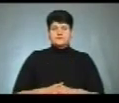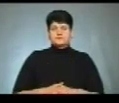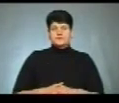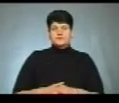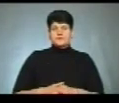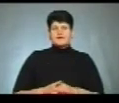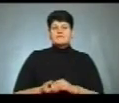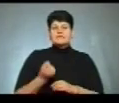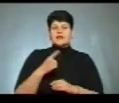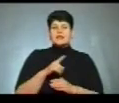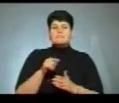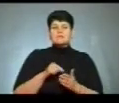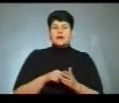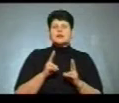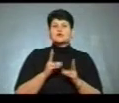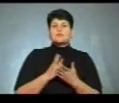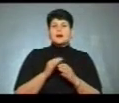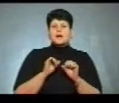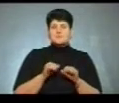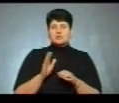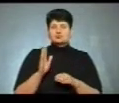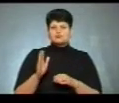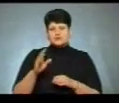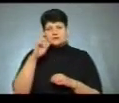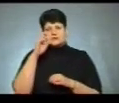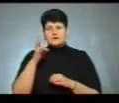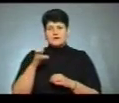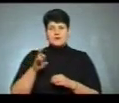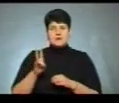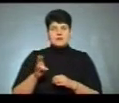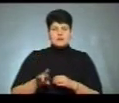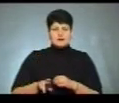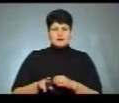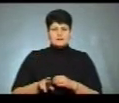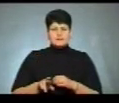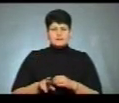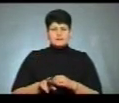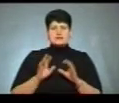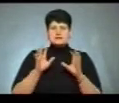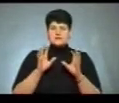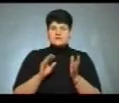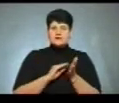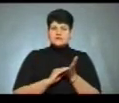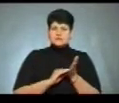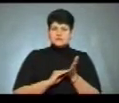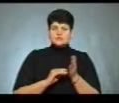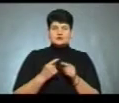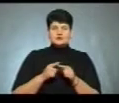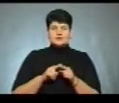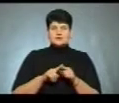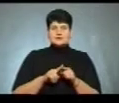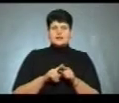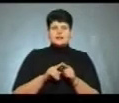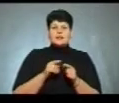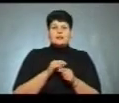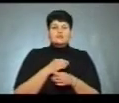гривень. Виникає питання, хто має право бути муніципальною нянею. Законодавець передбачив, що це не будь-яка